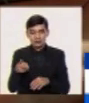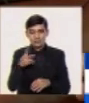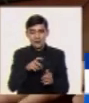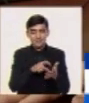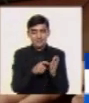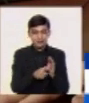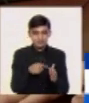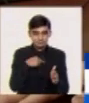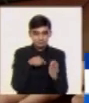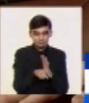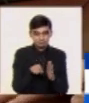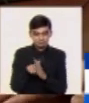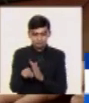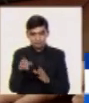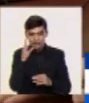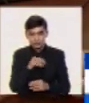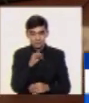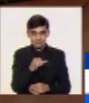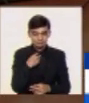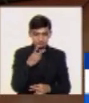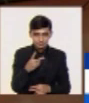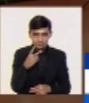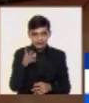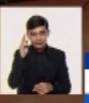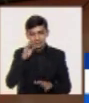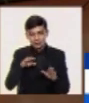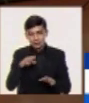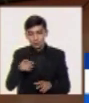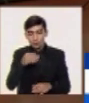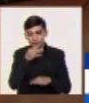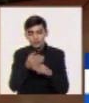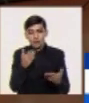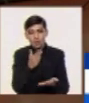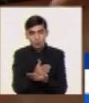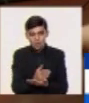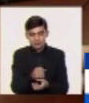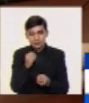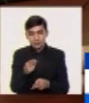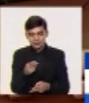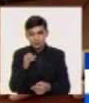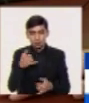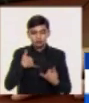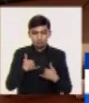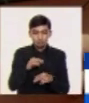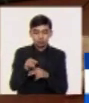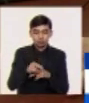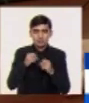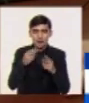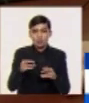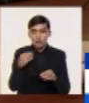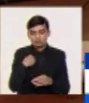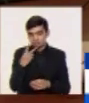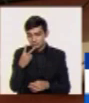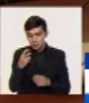класқа кіруге мүмкіншілігім бар. Сонда балалардың жауабын қараймын, мұғалімнің қалай дәріс беріп